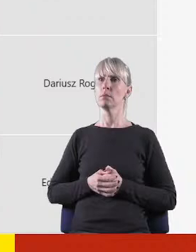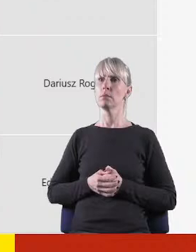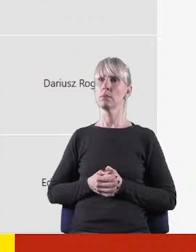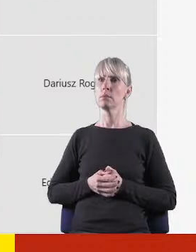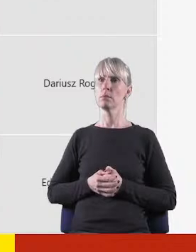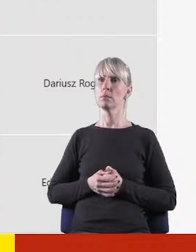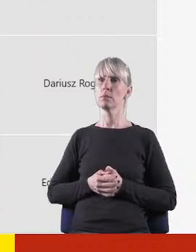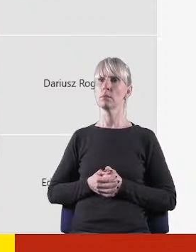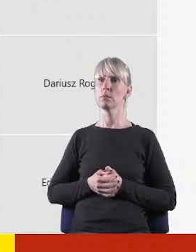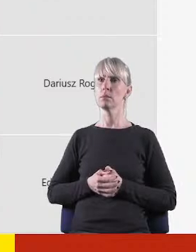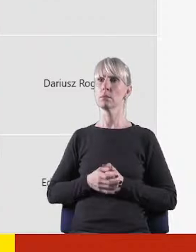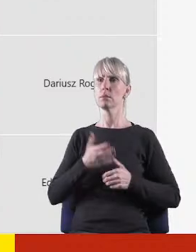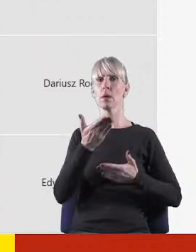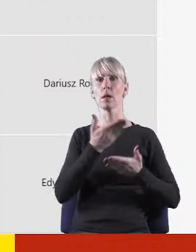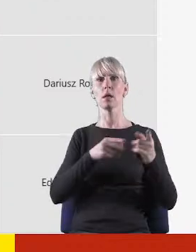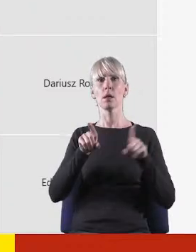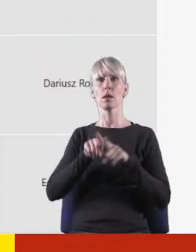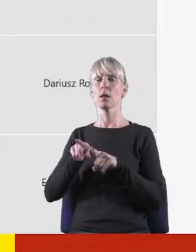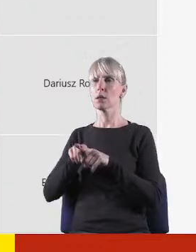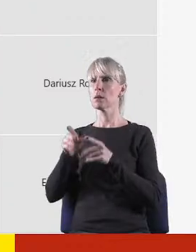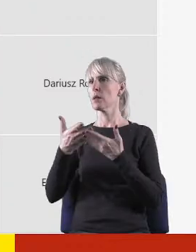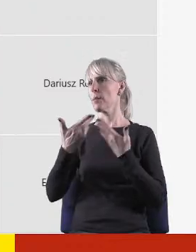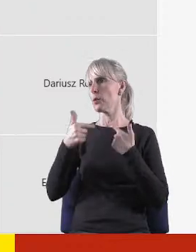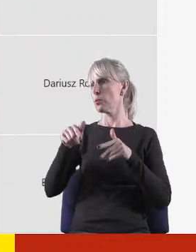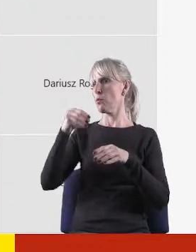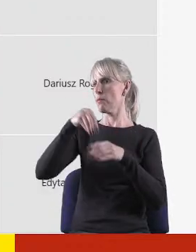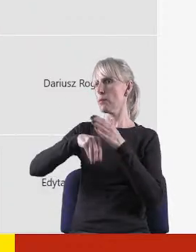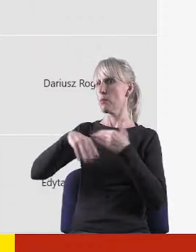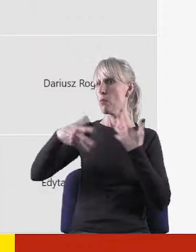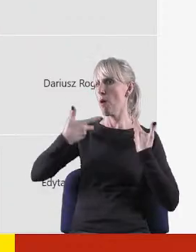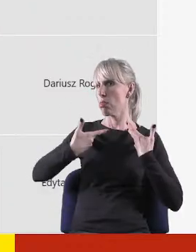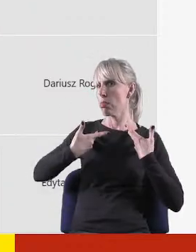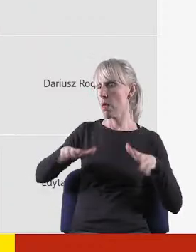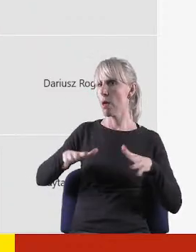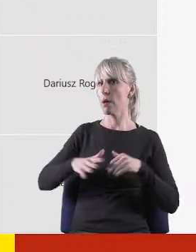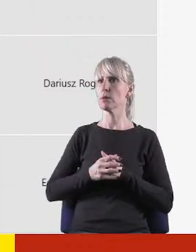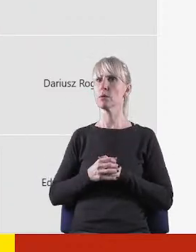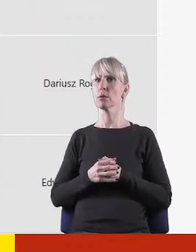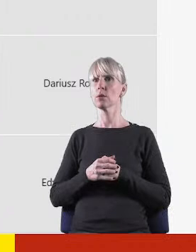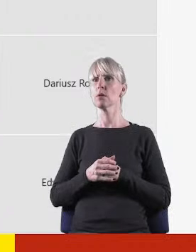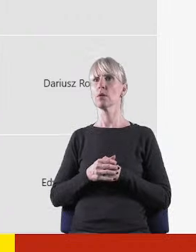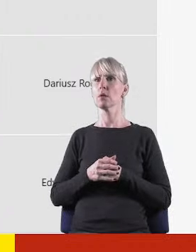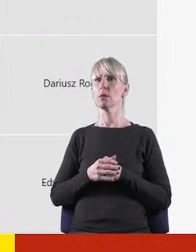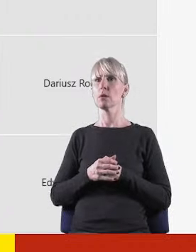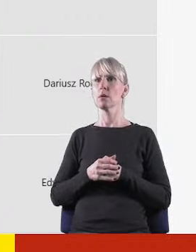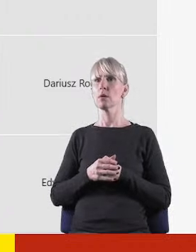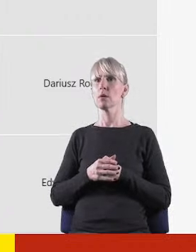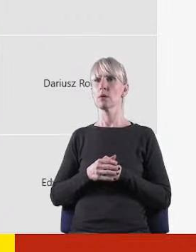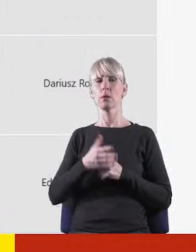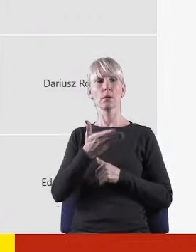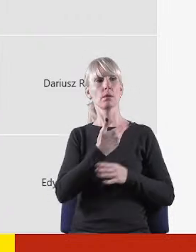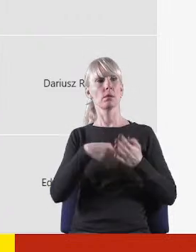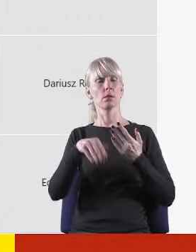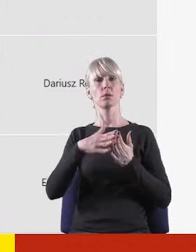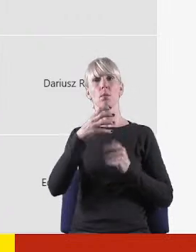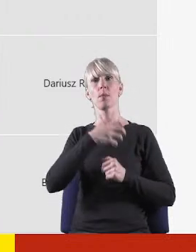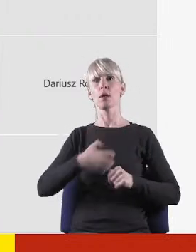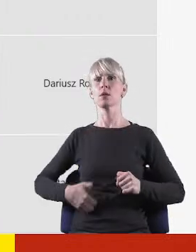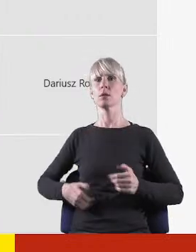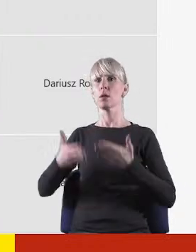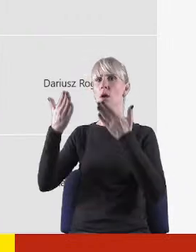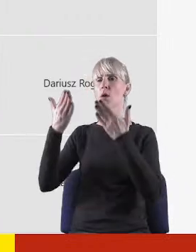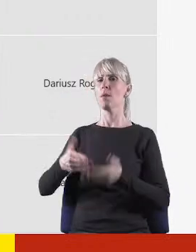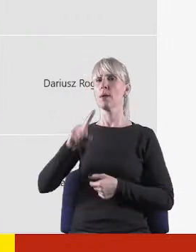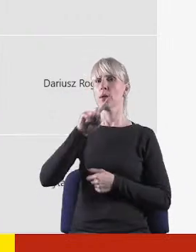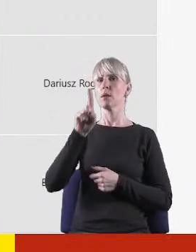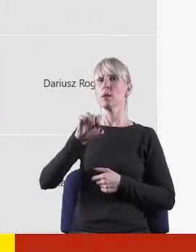z niechęcią. Nie chciano nas informować. Dziękuję bardzo. Proszę bardzo, pan marszałek Zbigniew Zięba. Dziękuję